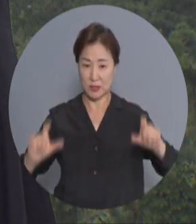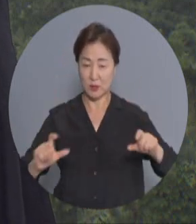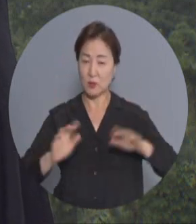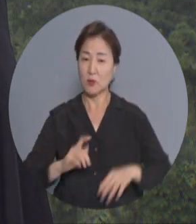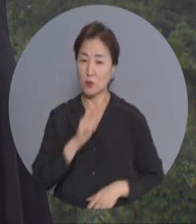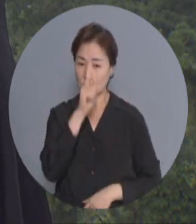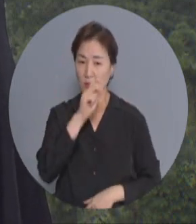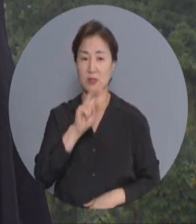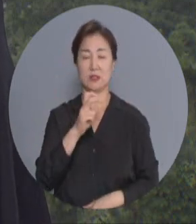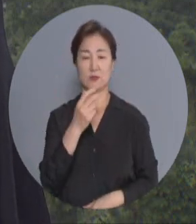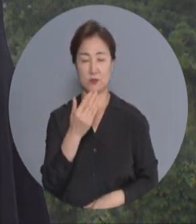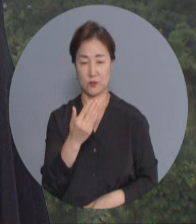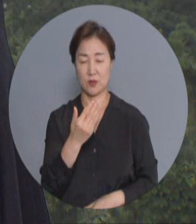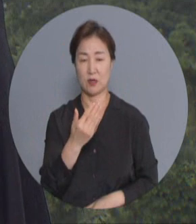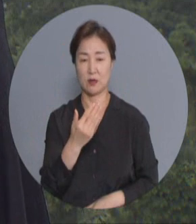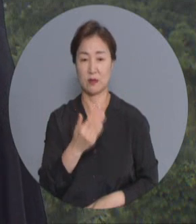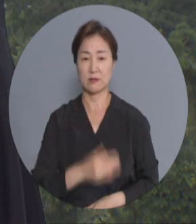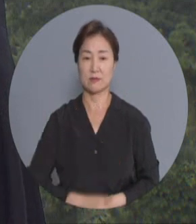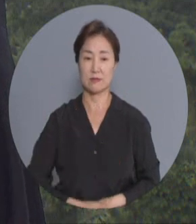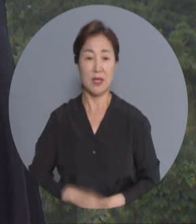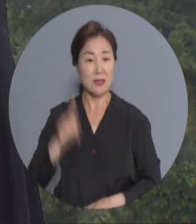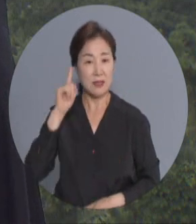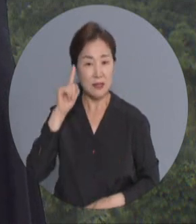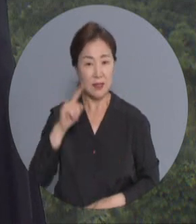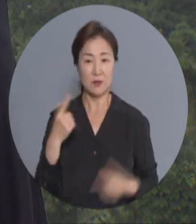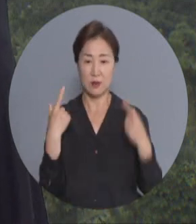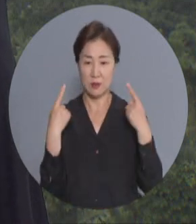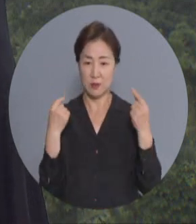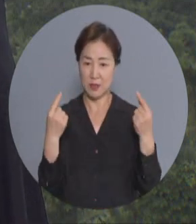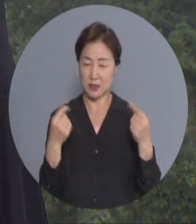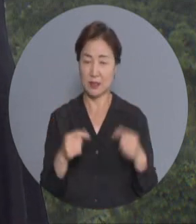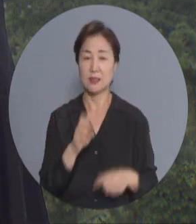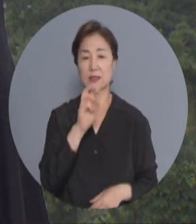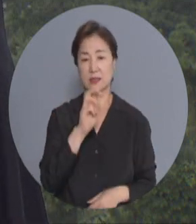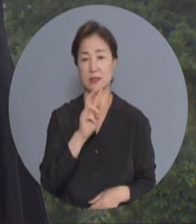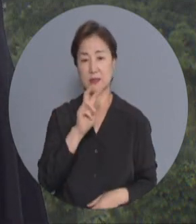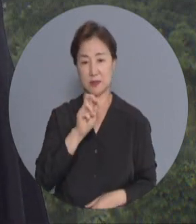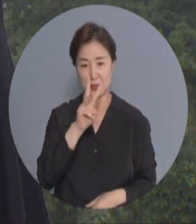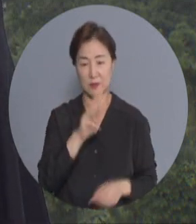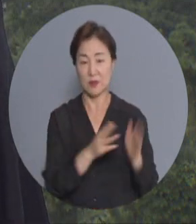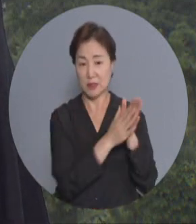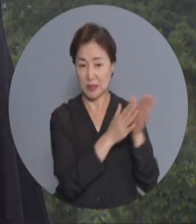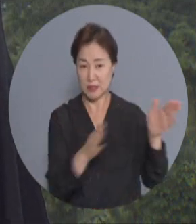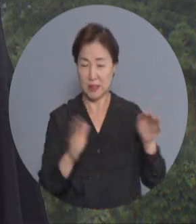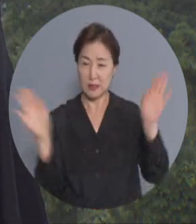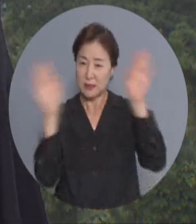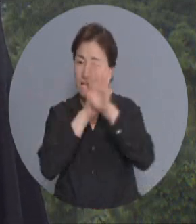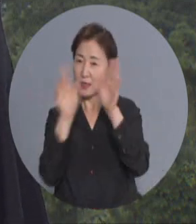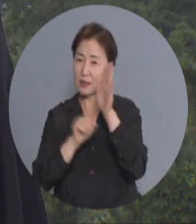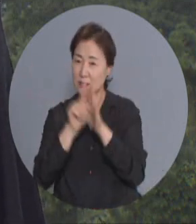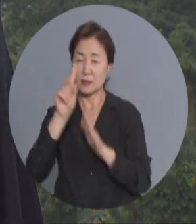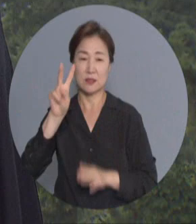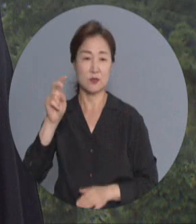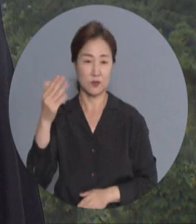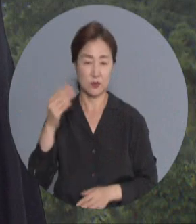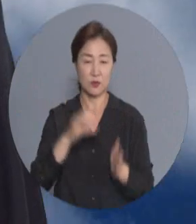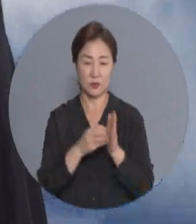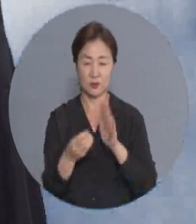고흥이 29도까지 올랐는데요 내일도 23도로 출발에 한낮 기온 29도 보이면서 오늘과